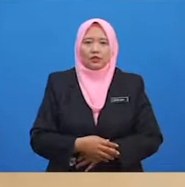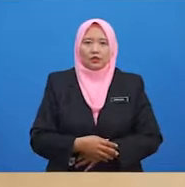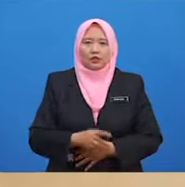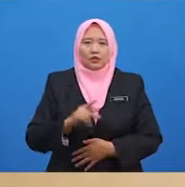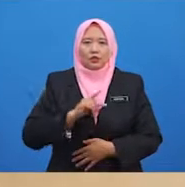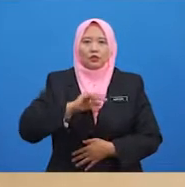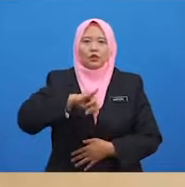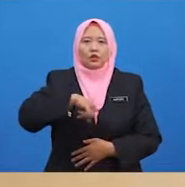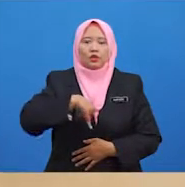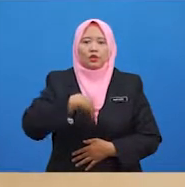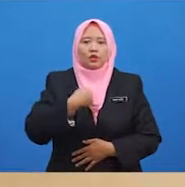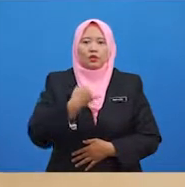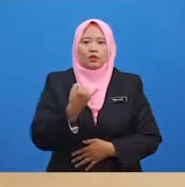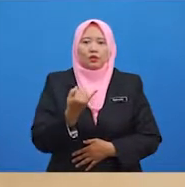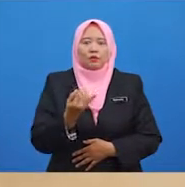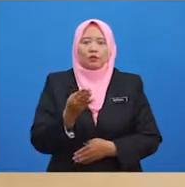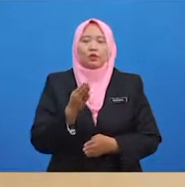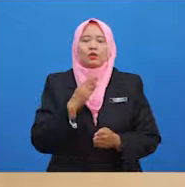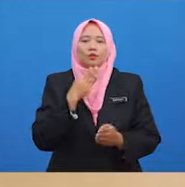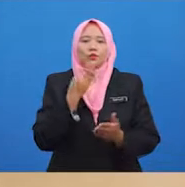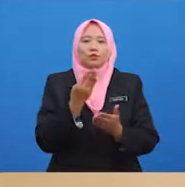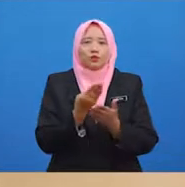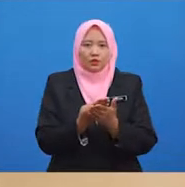ku ingin menyemai budi